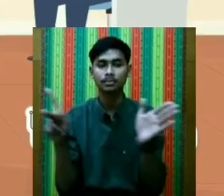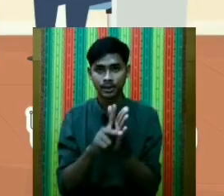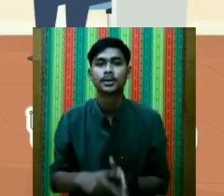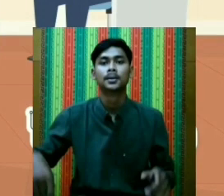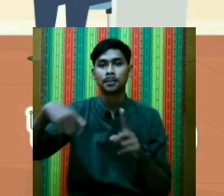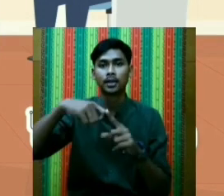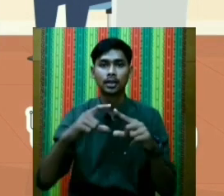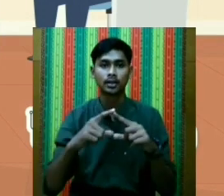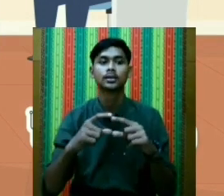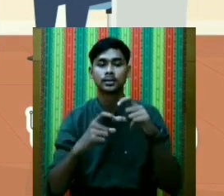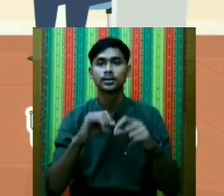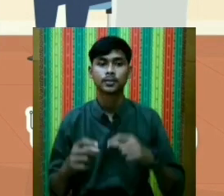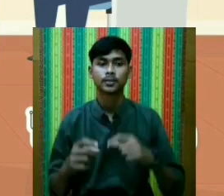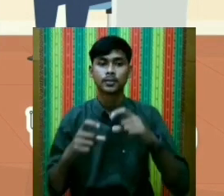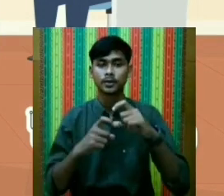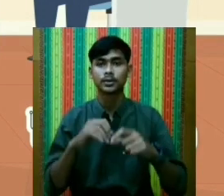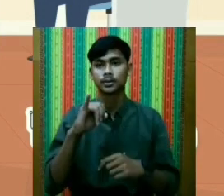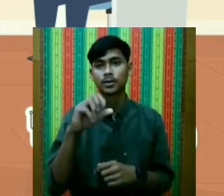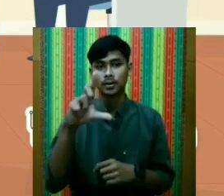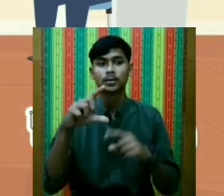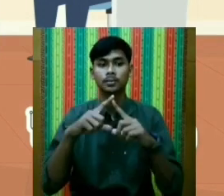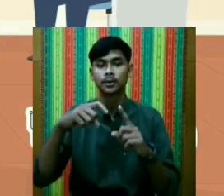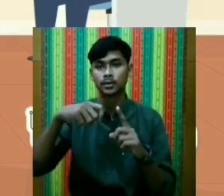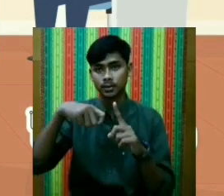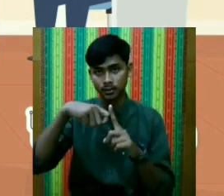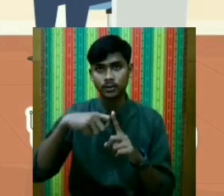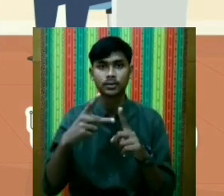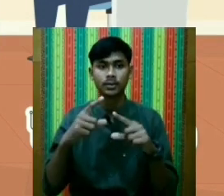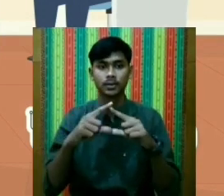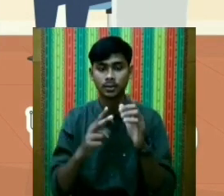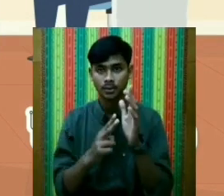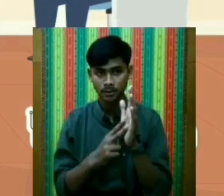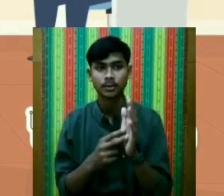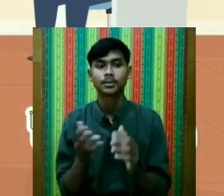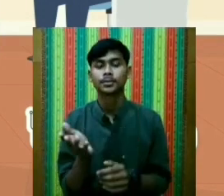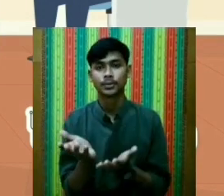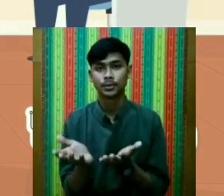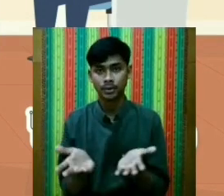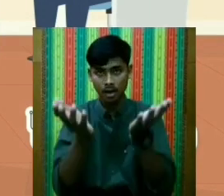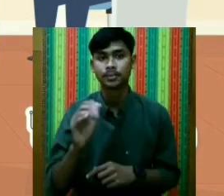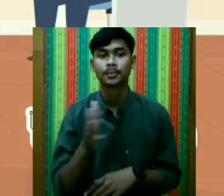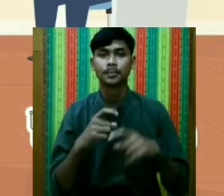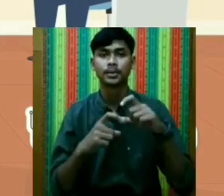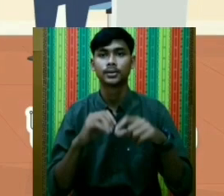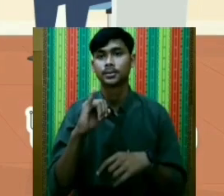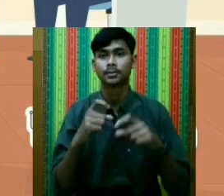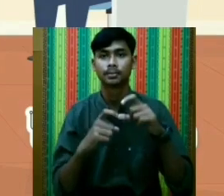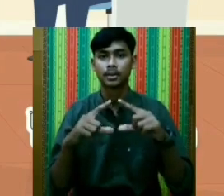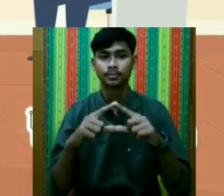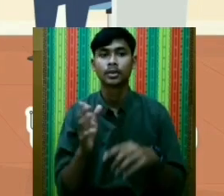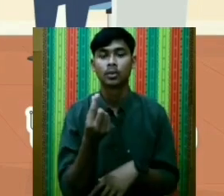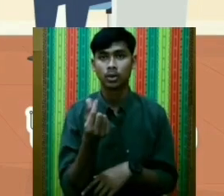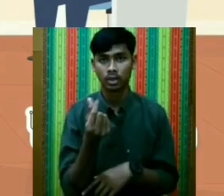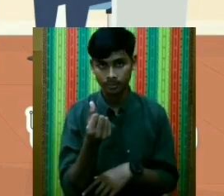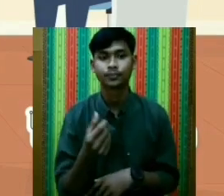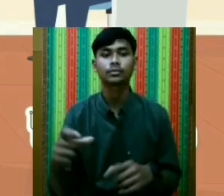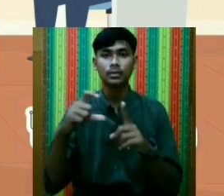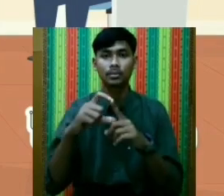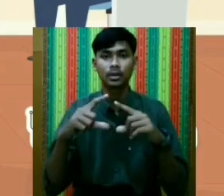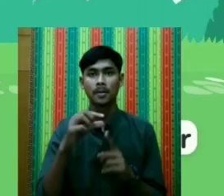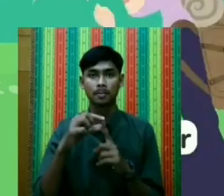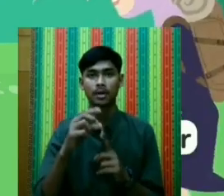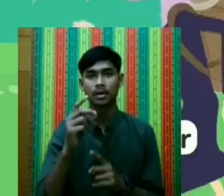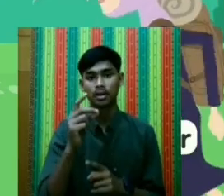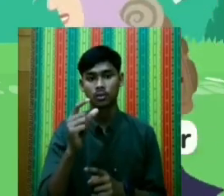sesudah urusan di kasir selesai kawan akan diantarkan petugas pelayan kami menuju ke